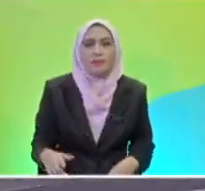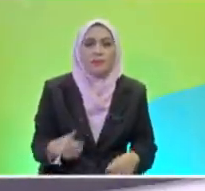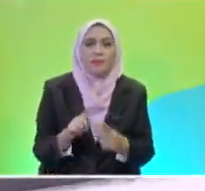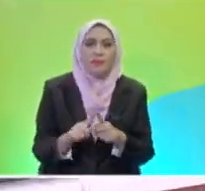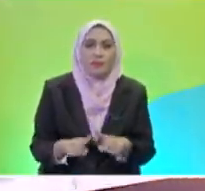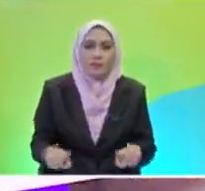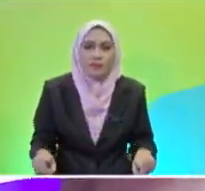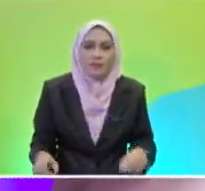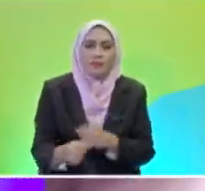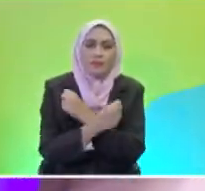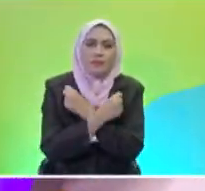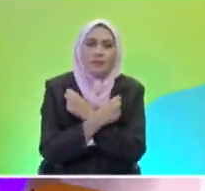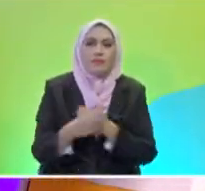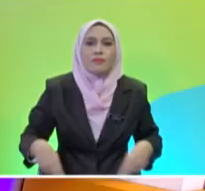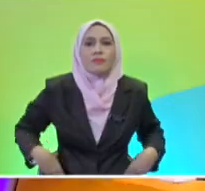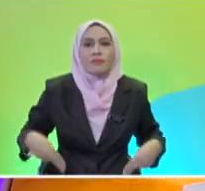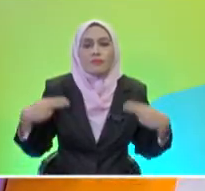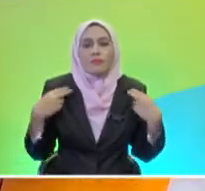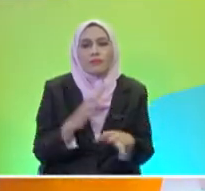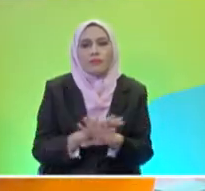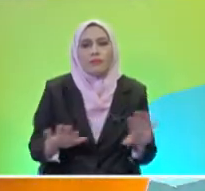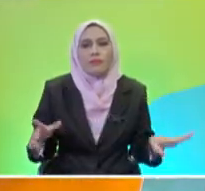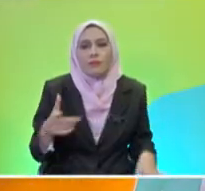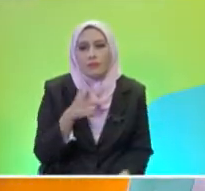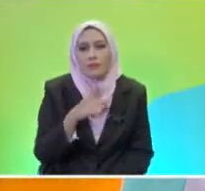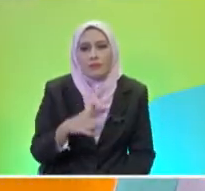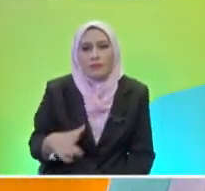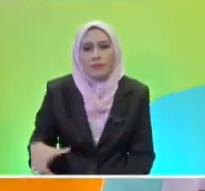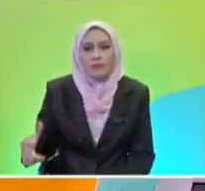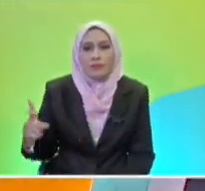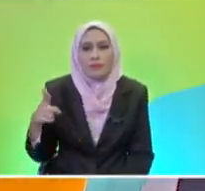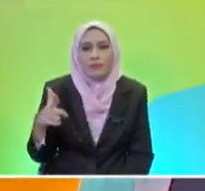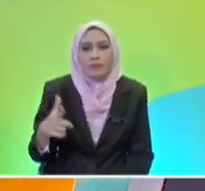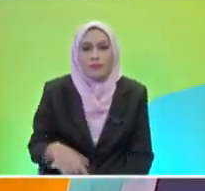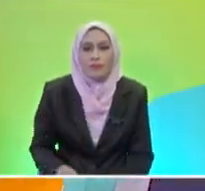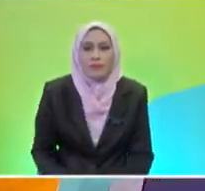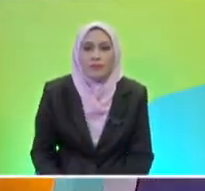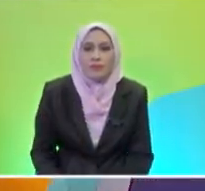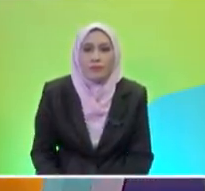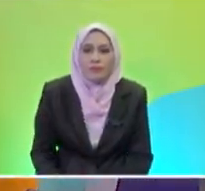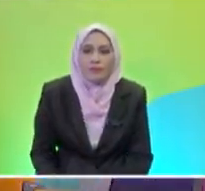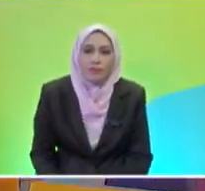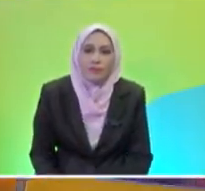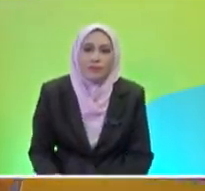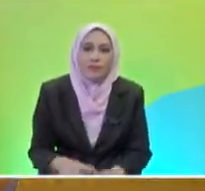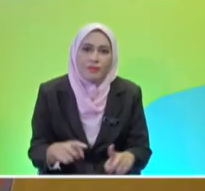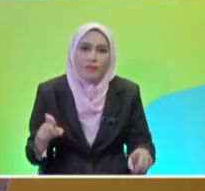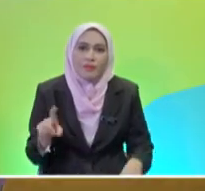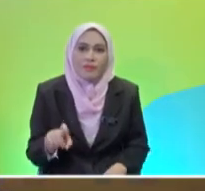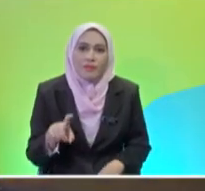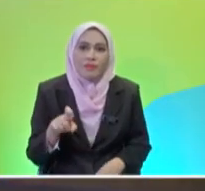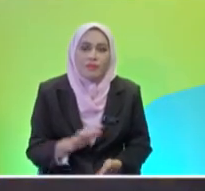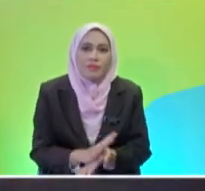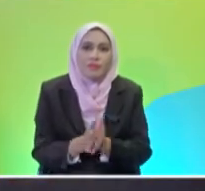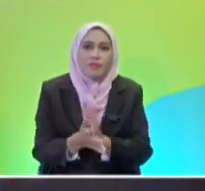tapi sayang hidup tak lama. Lagi sekali cikgu, jom. Okay, dari